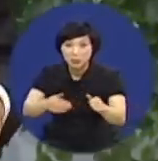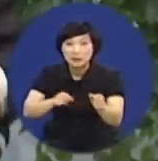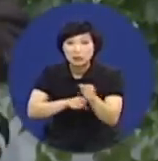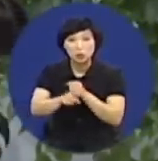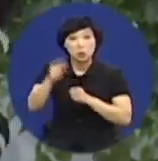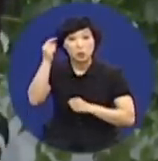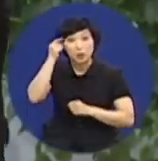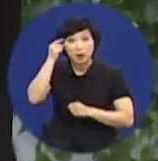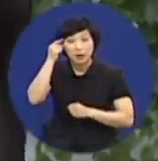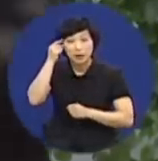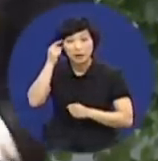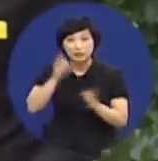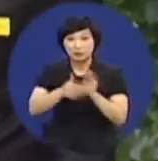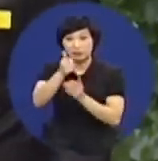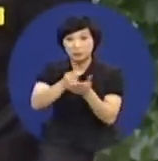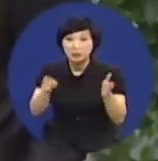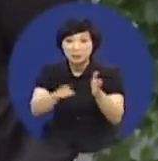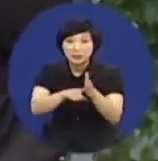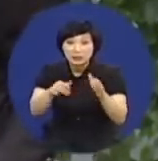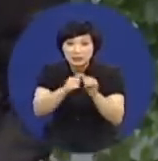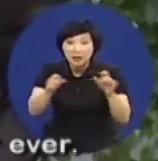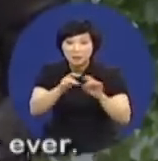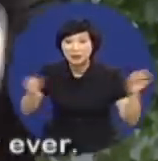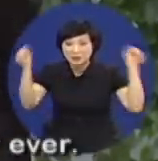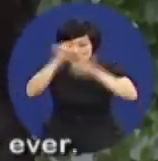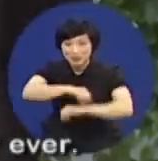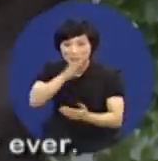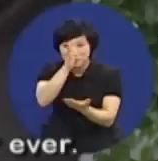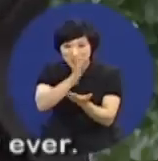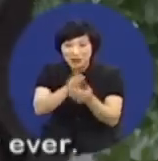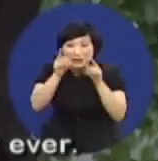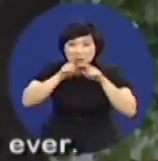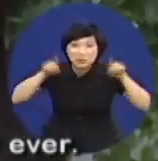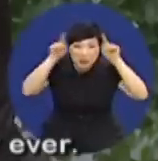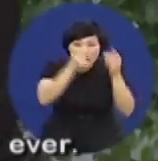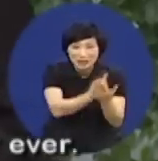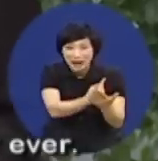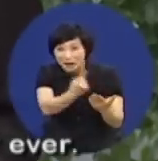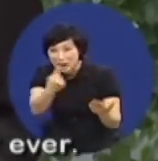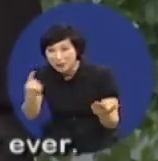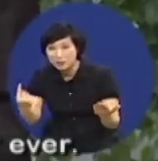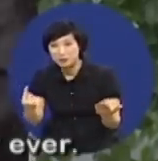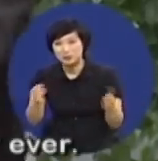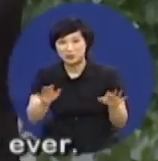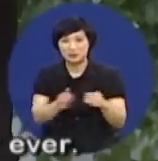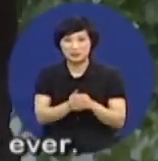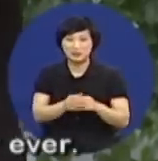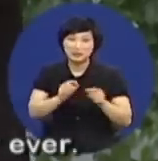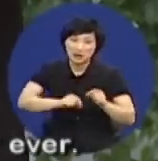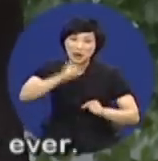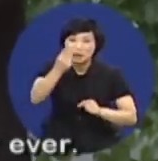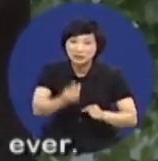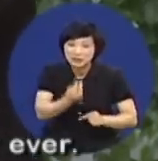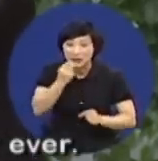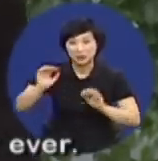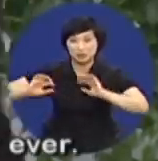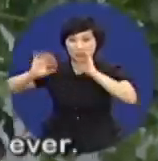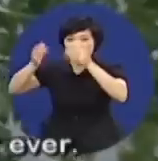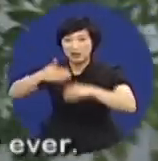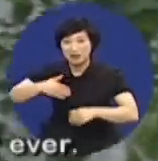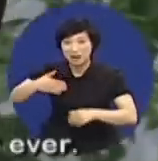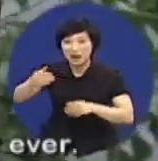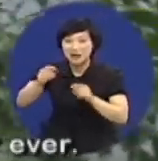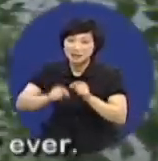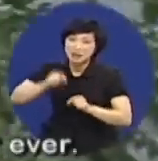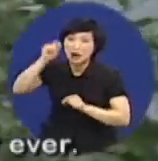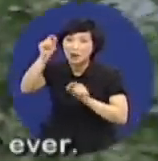によう愛された、それは御子を信じる者が一人として滅びることなく永遠の命を持つため